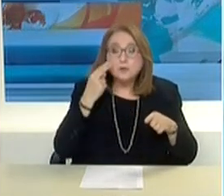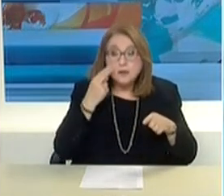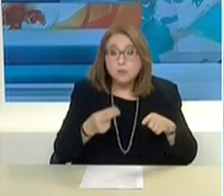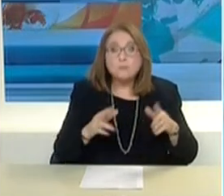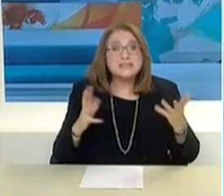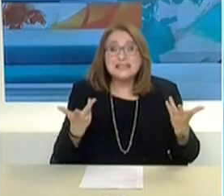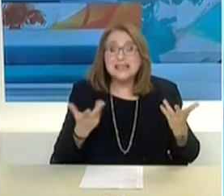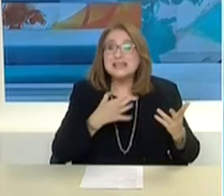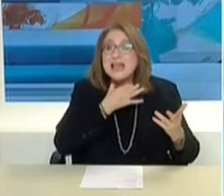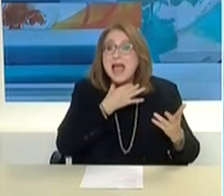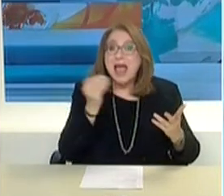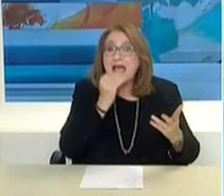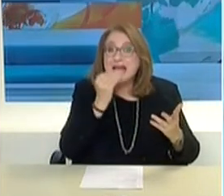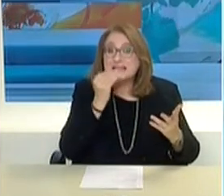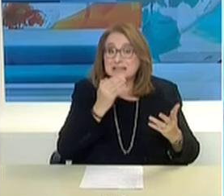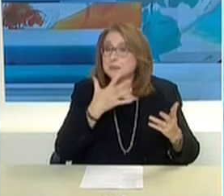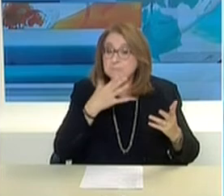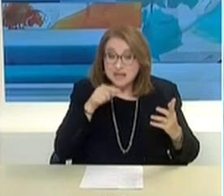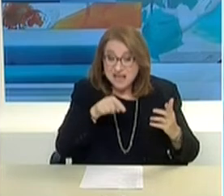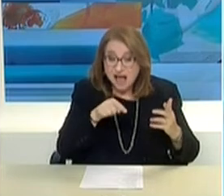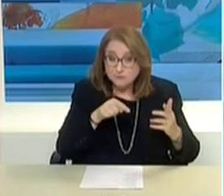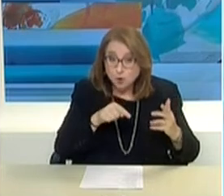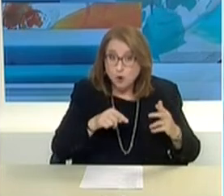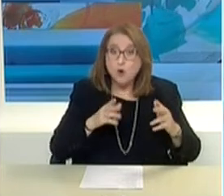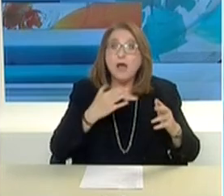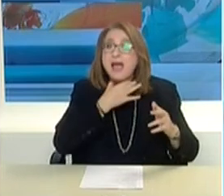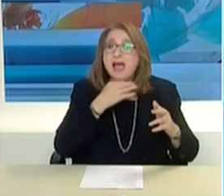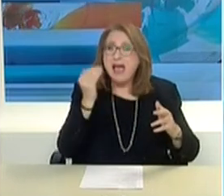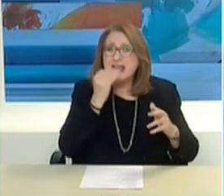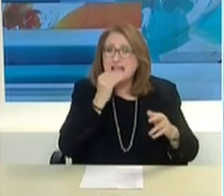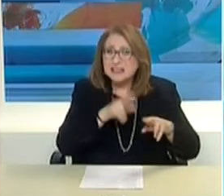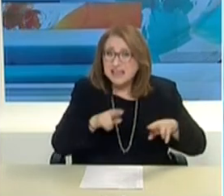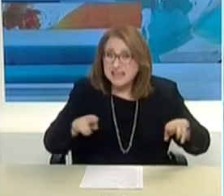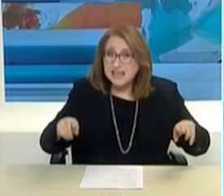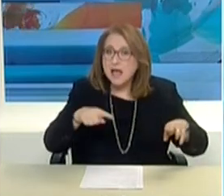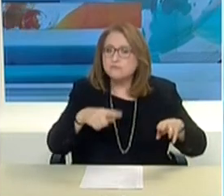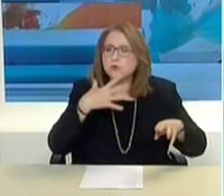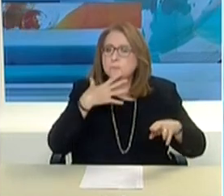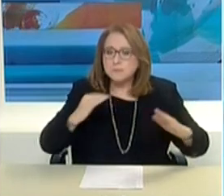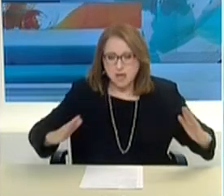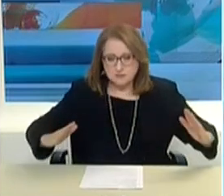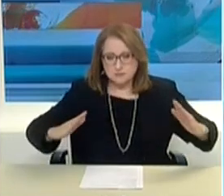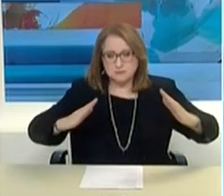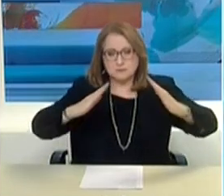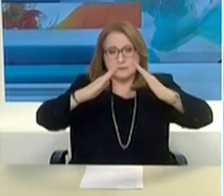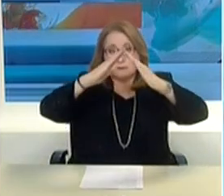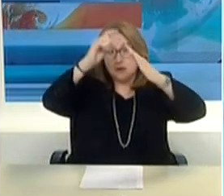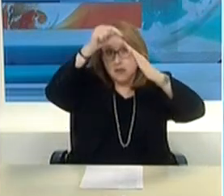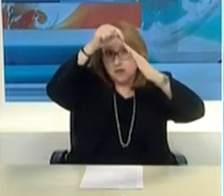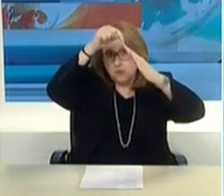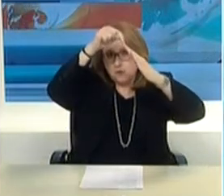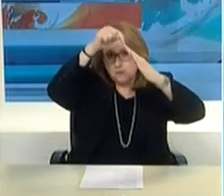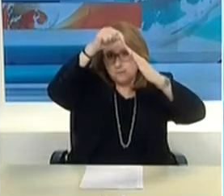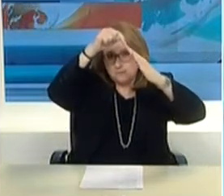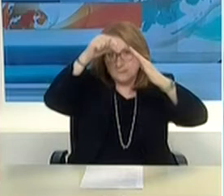τις ΜΕΘ. Είναι η κορυφή του παγόβουνου. Η βάση της πυραμίδας, η οποία πυραμίδα είναι μεγάλη, μόνο με